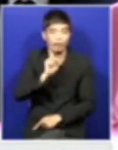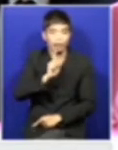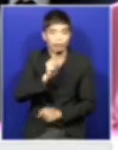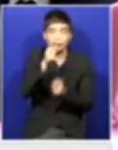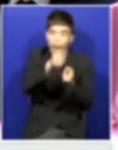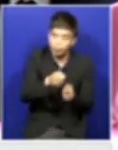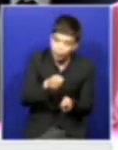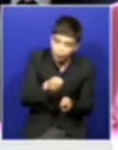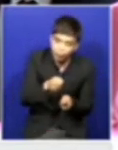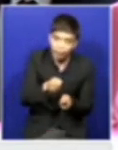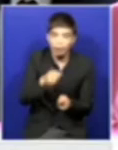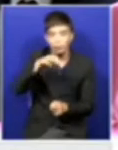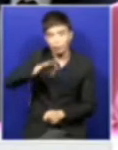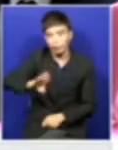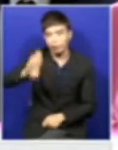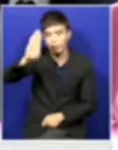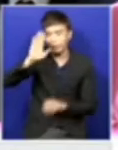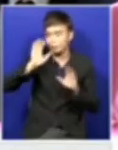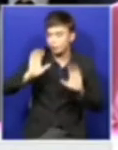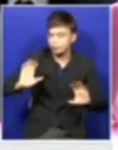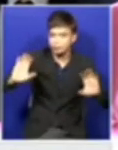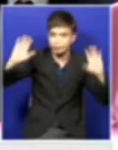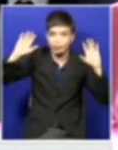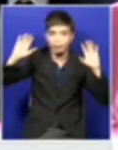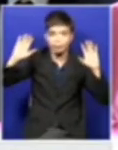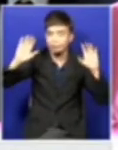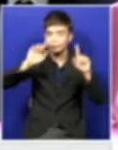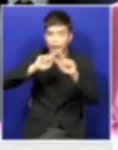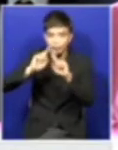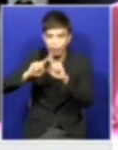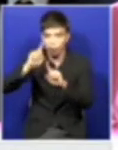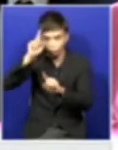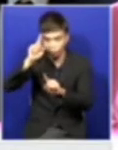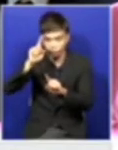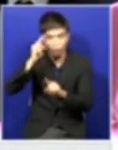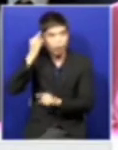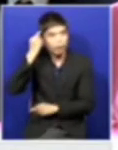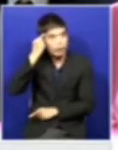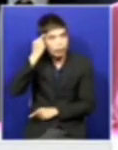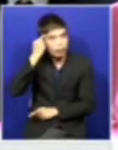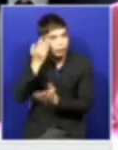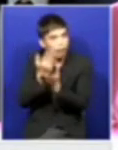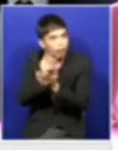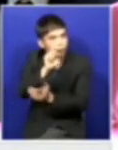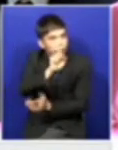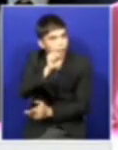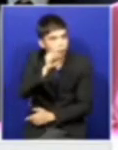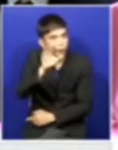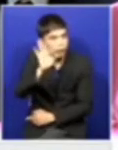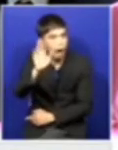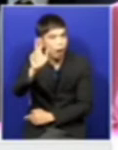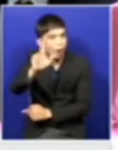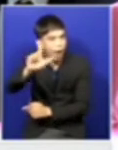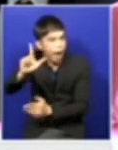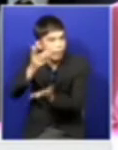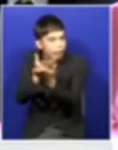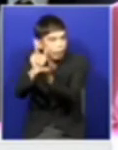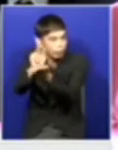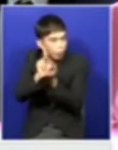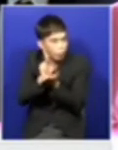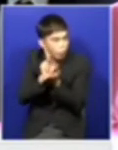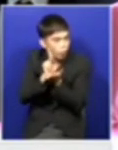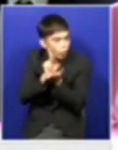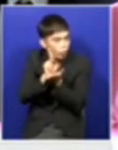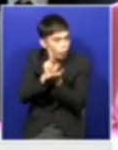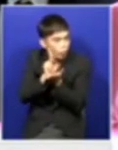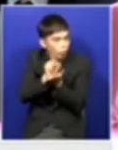การเป็นทั้งข้าราชการนะครับก็มานั่งดูครับว่าเงินที่กู้มา 1.9 ล้านล้านเนี่ยทุกคนในครอบครัว